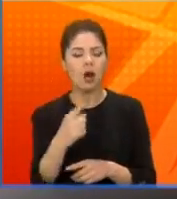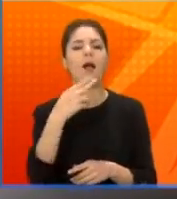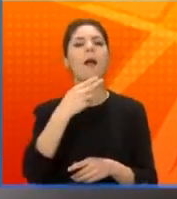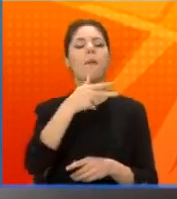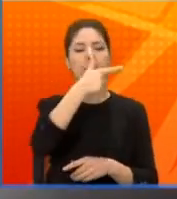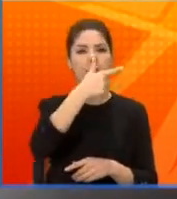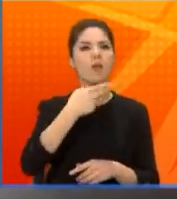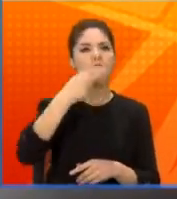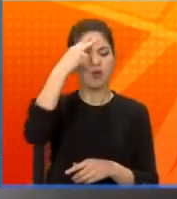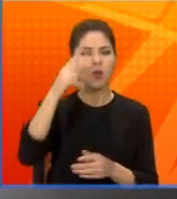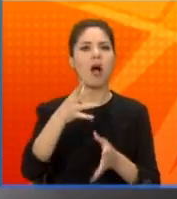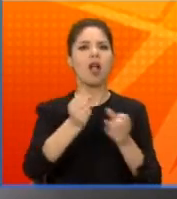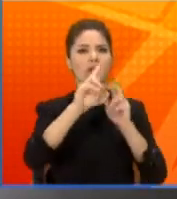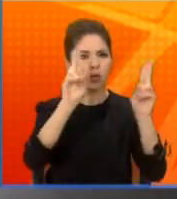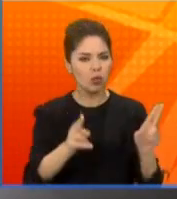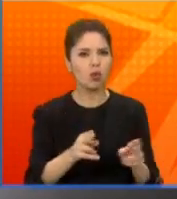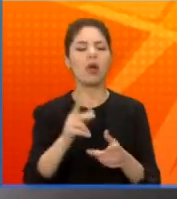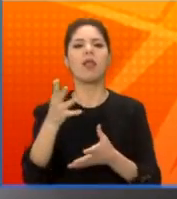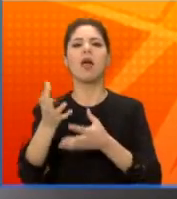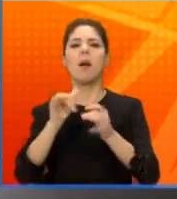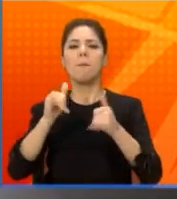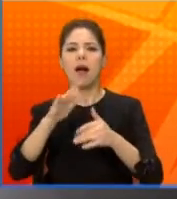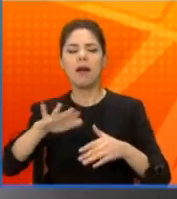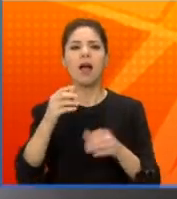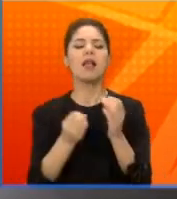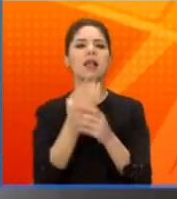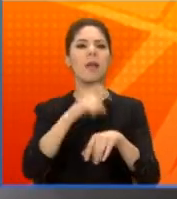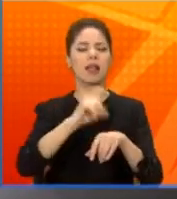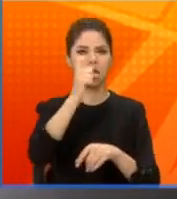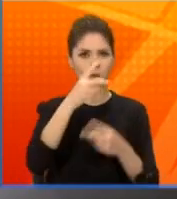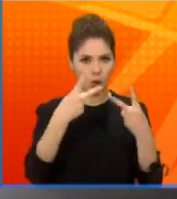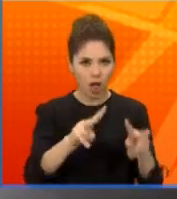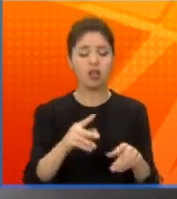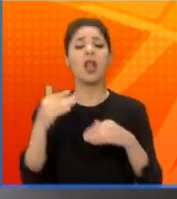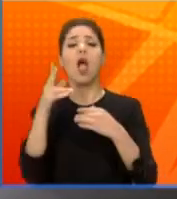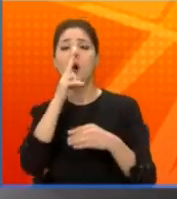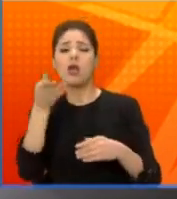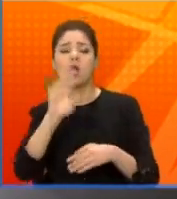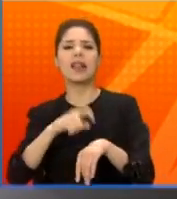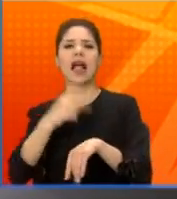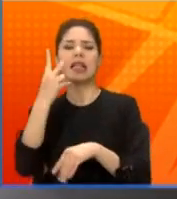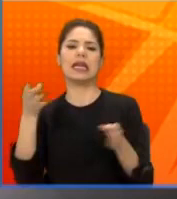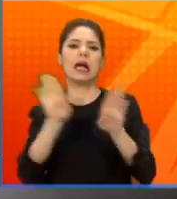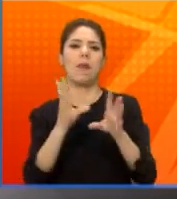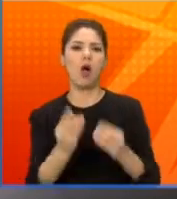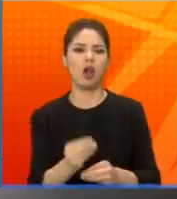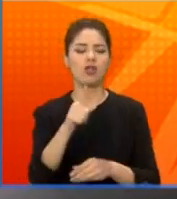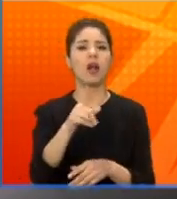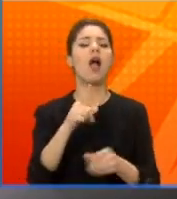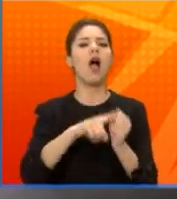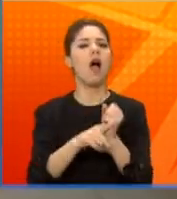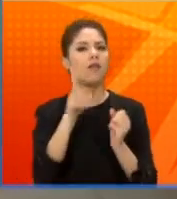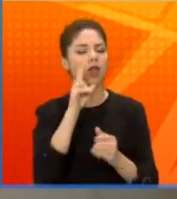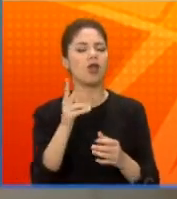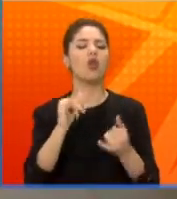günleri marketler, bakkallar sabah saat 9'da açılacak, öğleden sonra 2'de kapanacak. Ve hafta sonu, cumartesi,